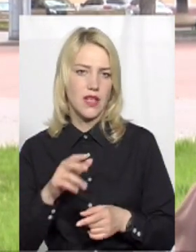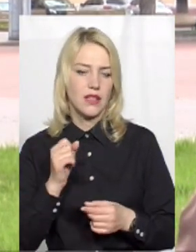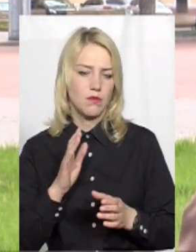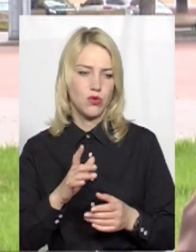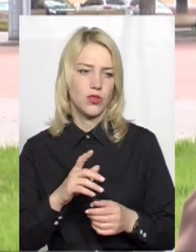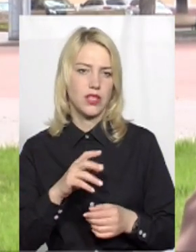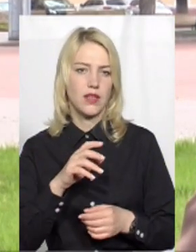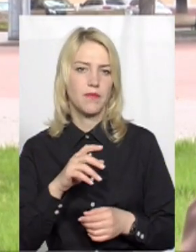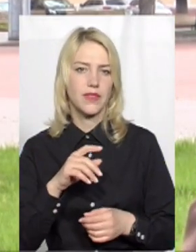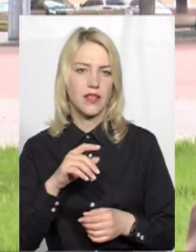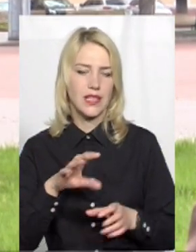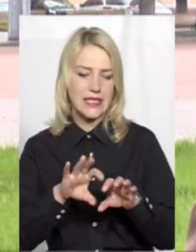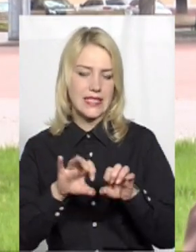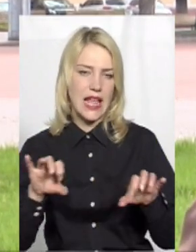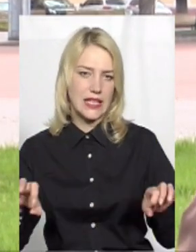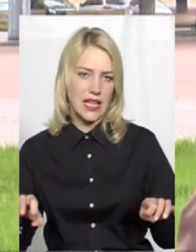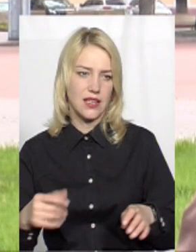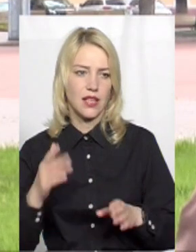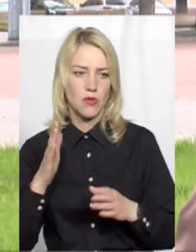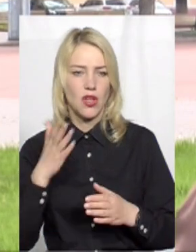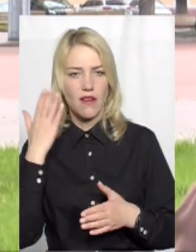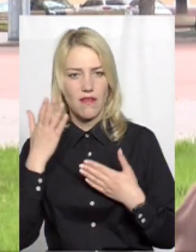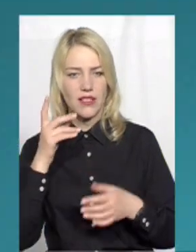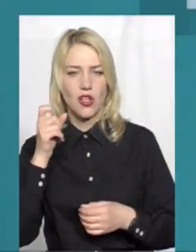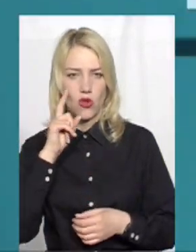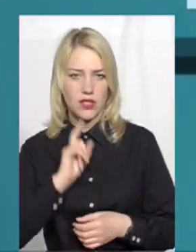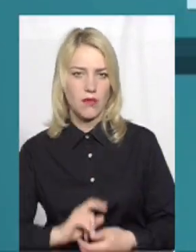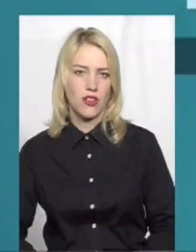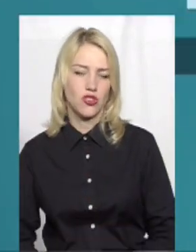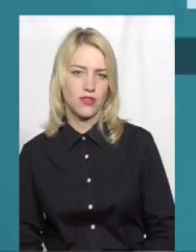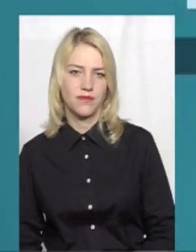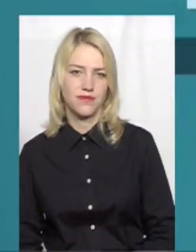жарити сардельки. Тому я думаю, що буде не тільки весело, а також і смачно дуже.